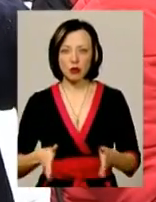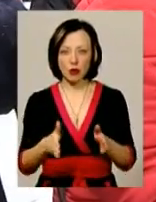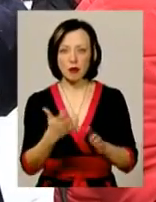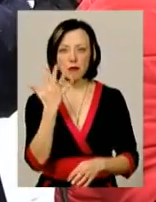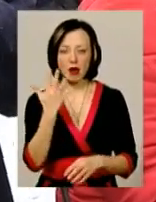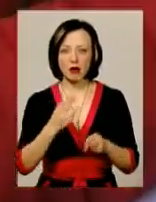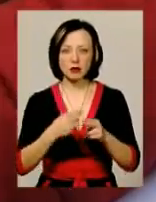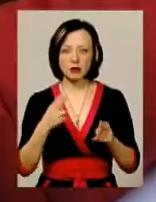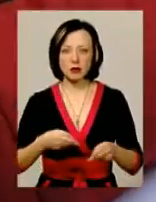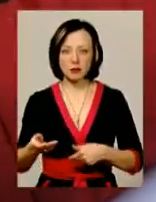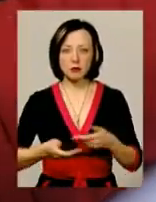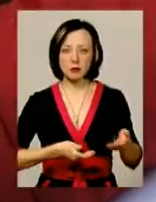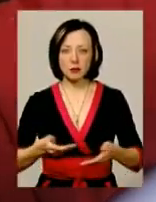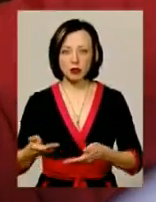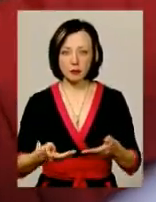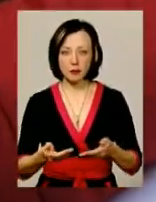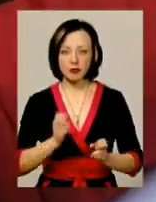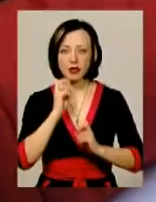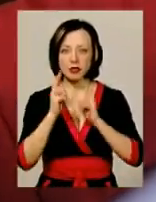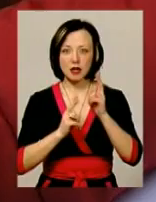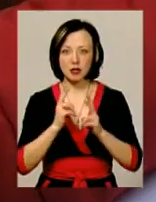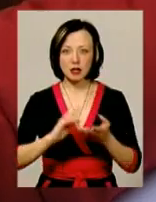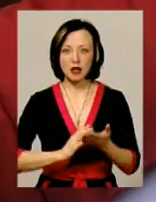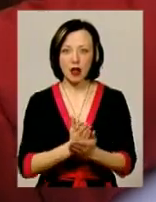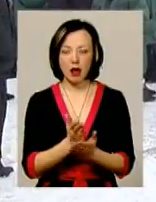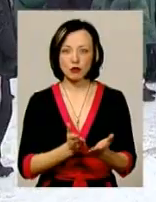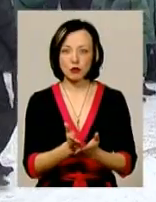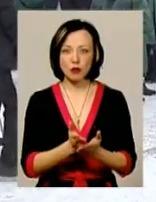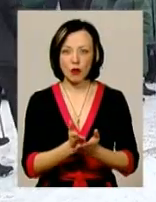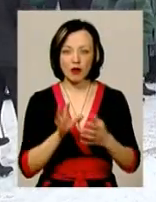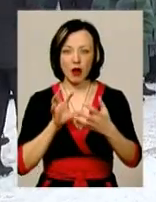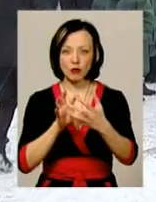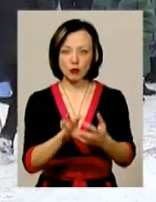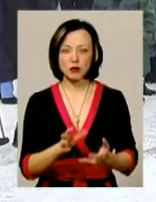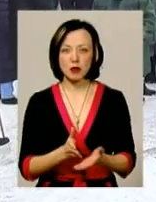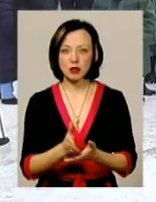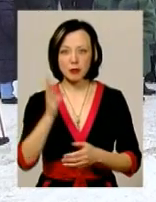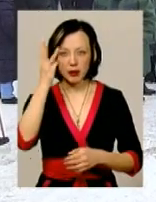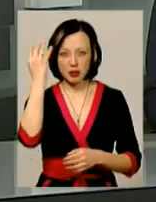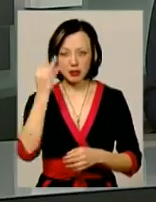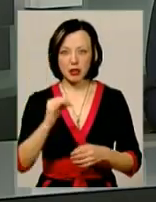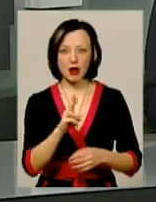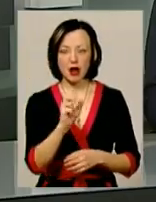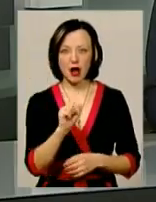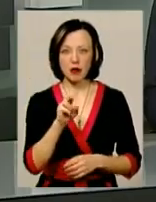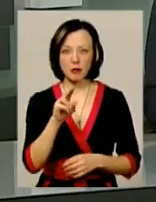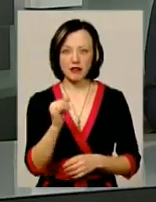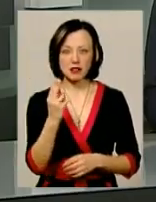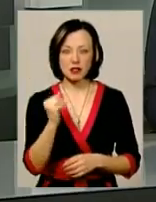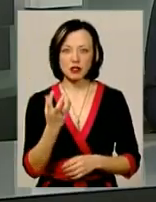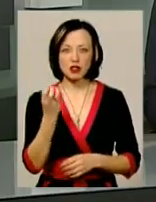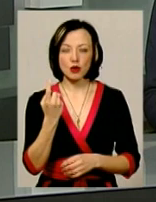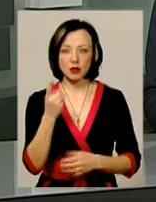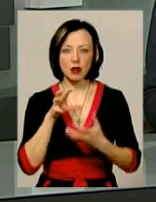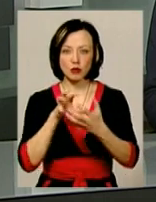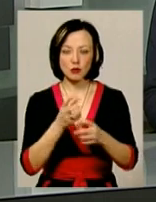5-ї автостанції йти пішки. Скаржаться і на якість обслуговування на автобусному маршруті Хмельницькі-Карпівці. Ще один автобус на